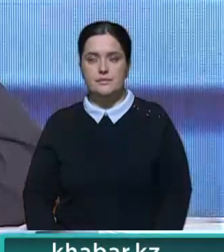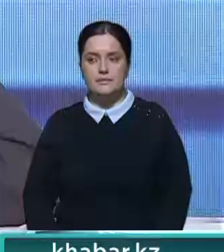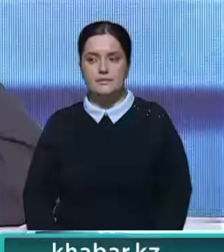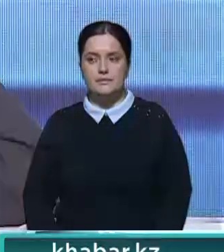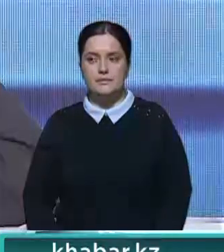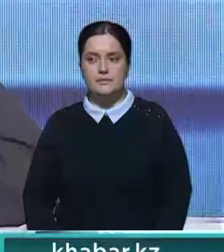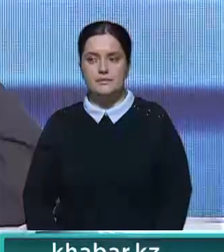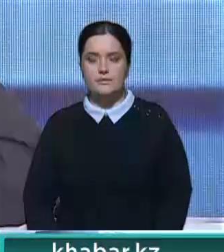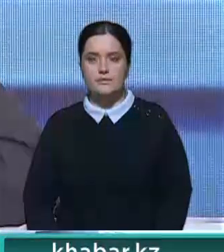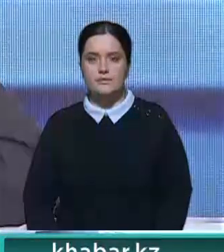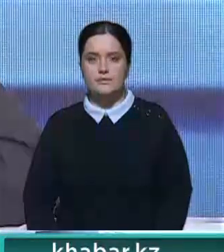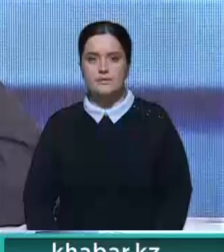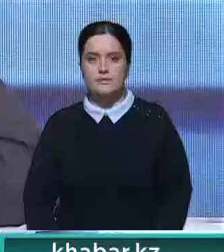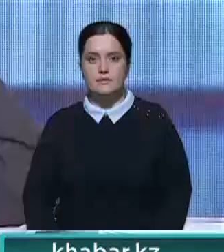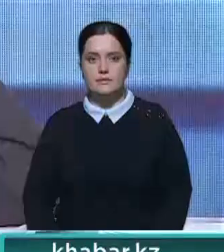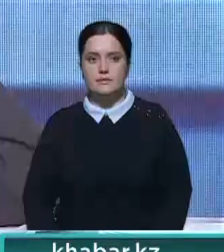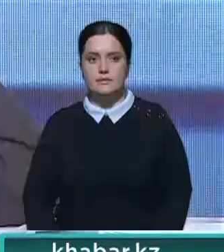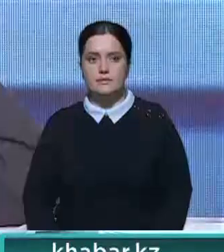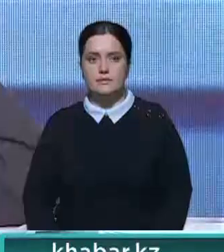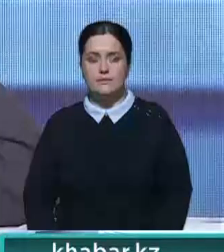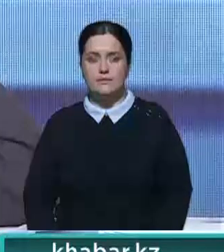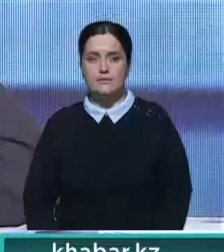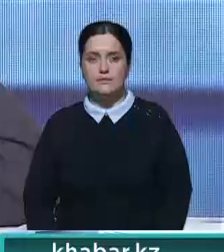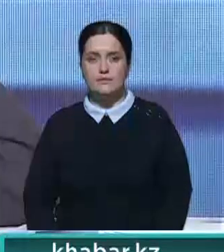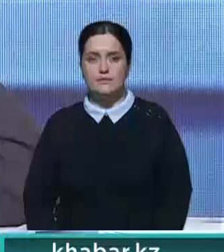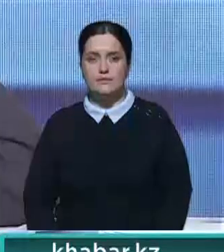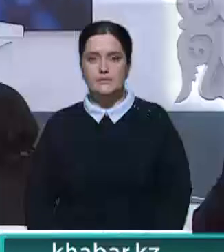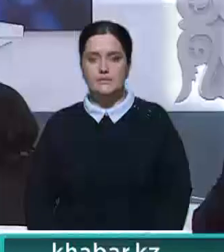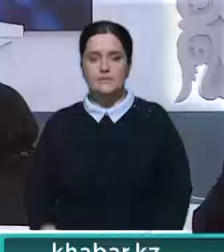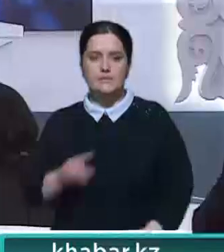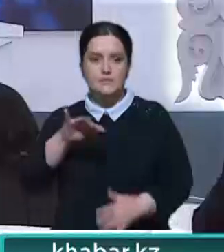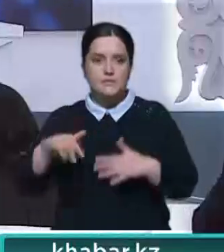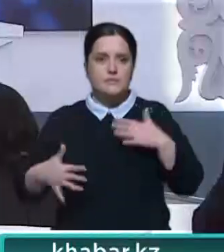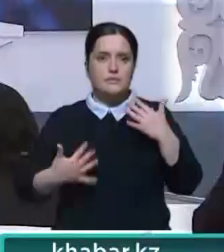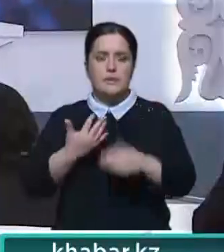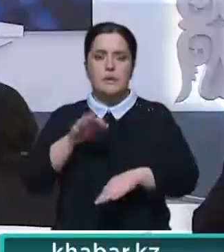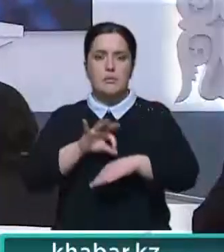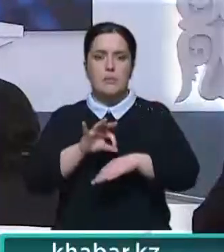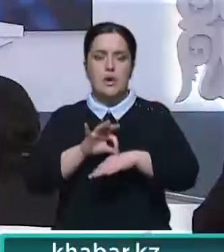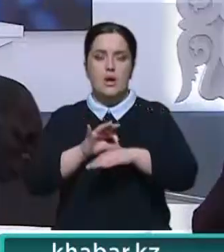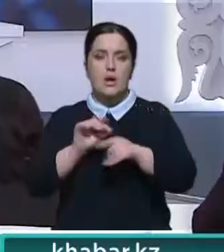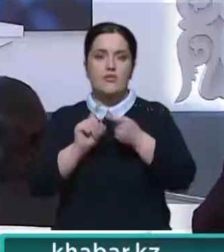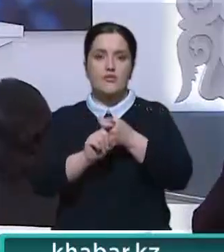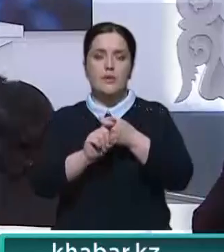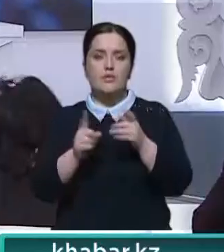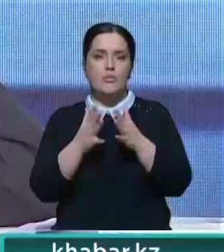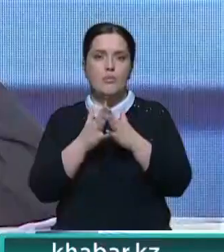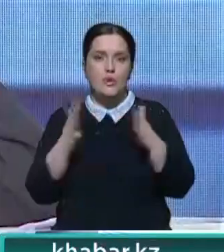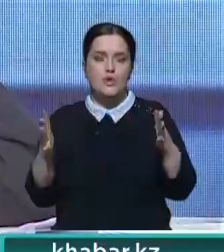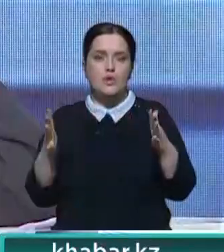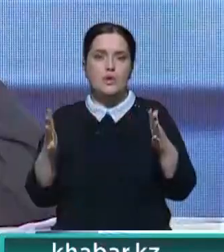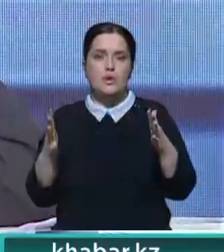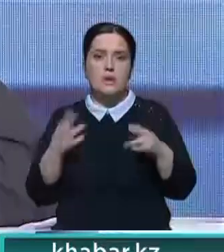Отличительная черта этого сезона – это то, что высока циркуляция РС-вирусов. Эти вирусы, они в большей степени